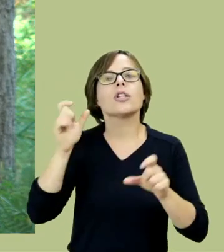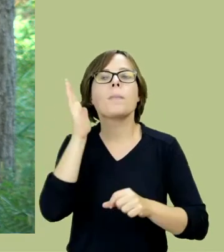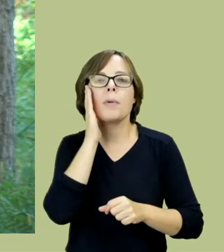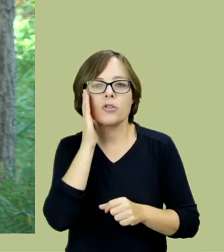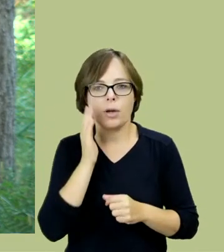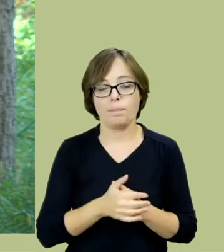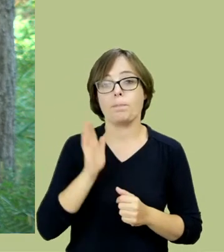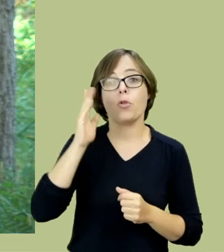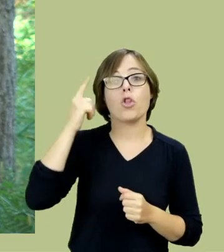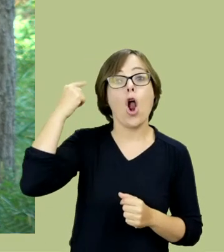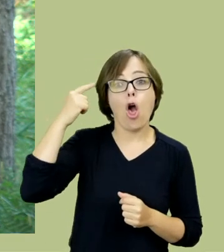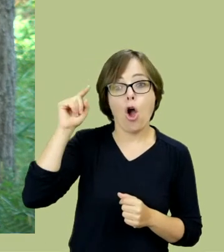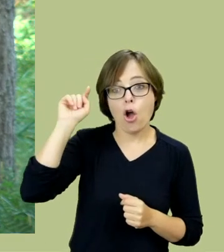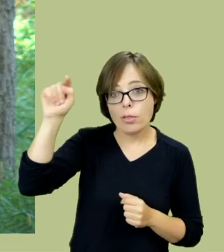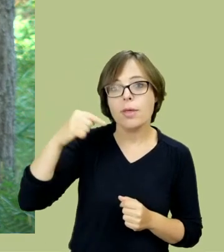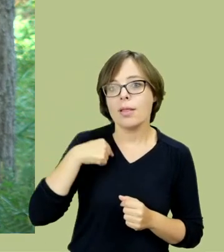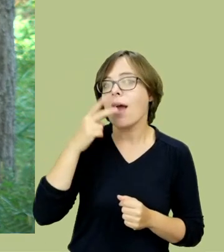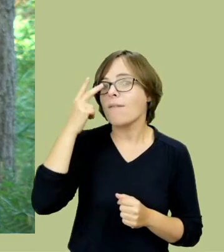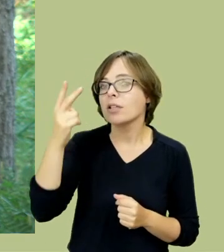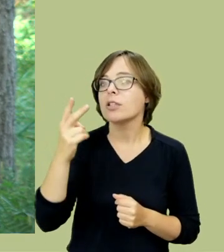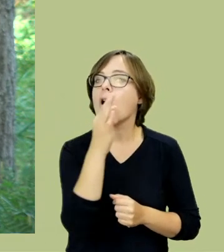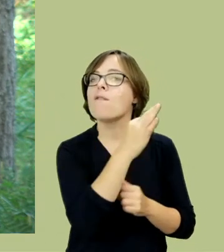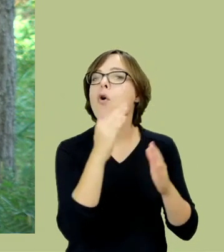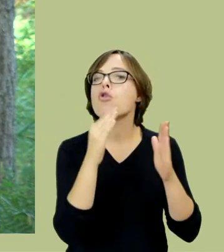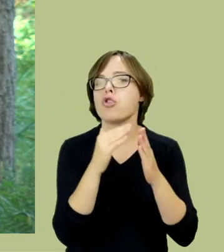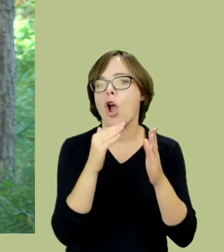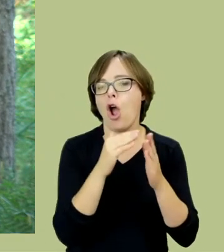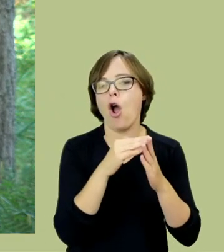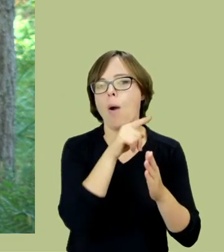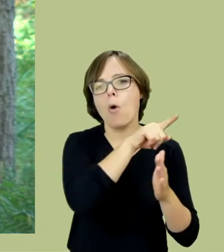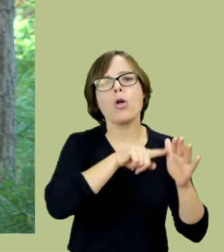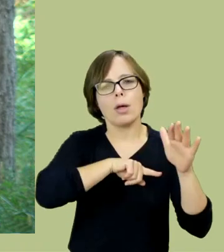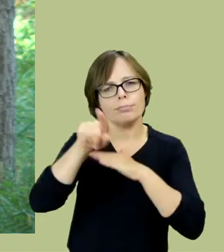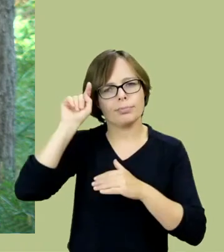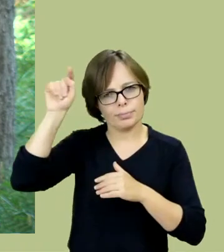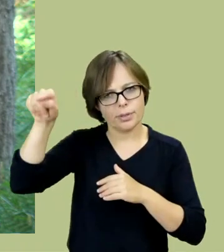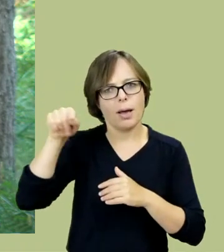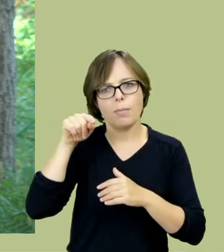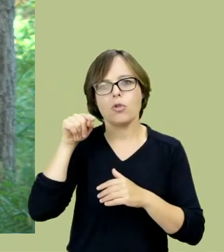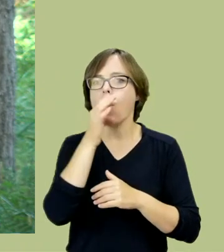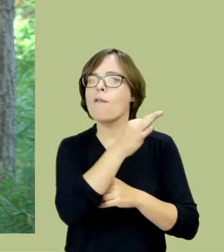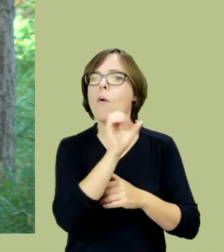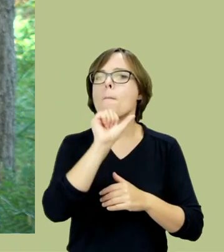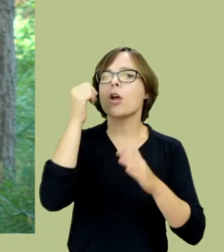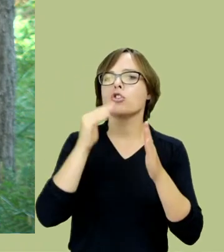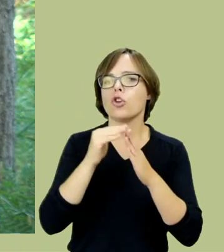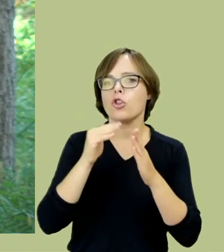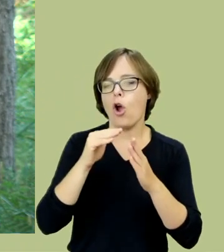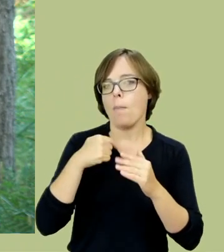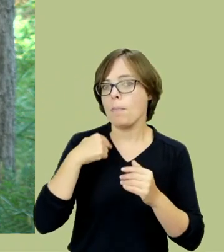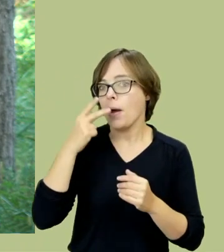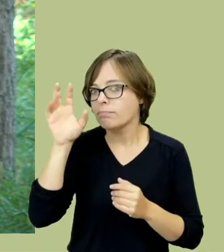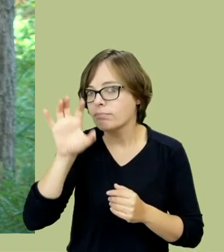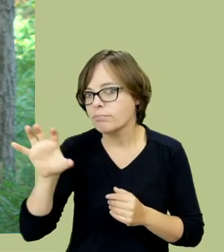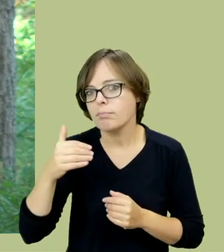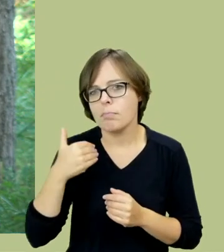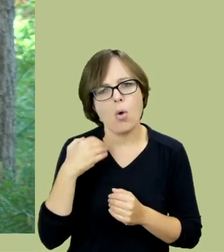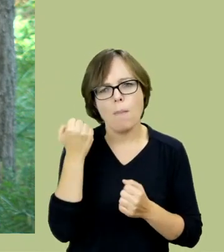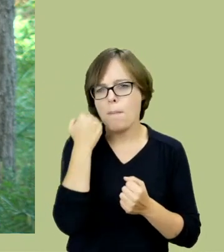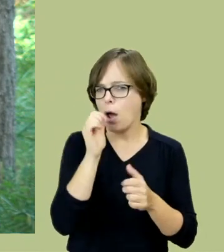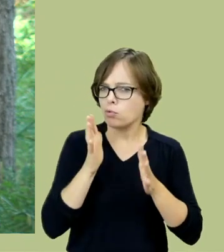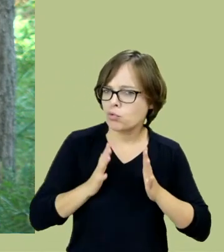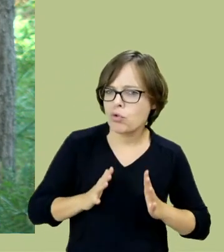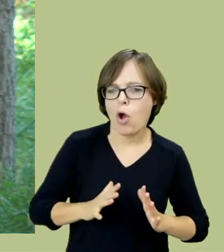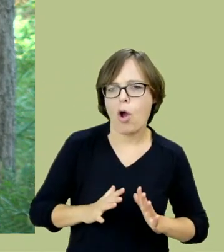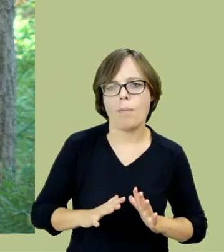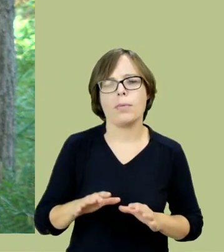Londynie widziałam dom, w którym zamieszkała na emigracji, ten pierwszy na Albert Bridge, bardzo skromny, gdzie zajmowała